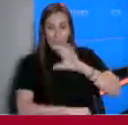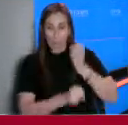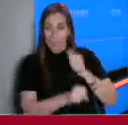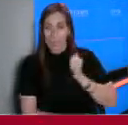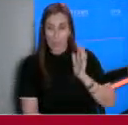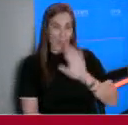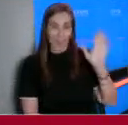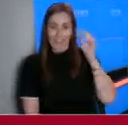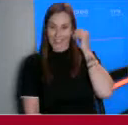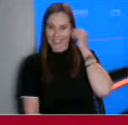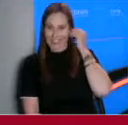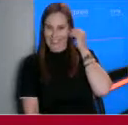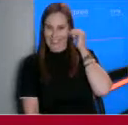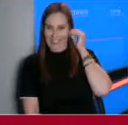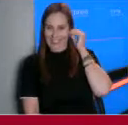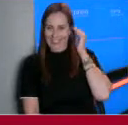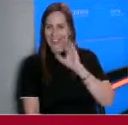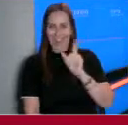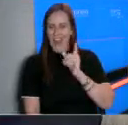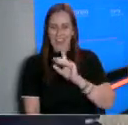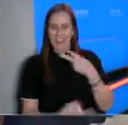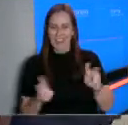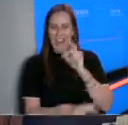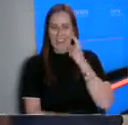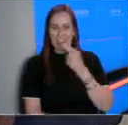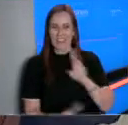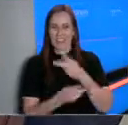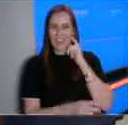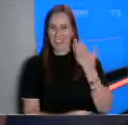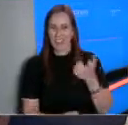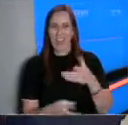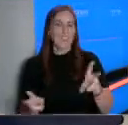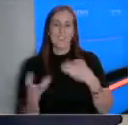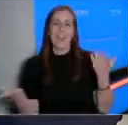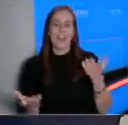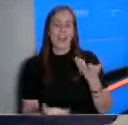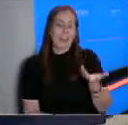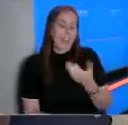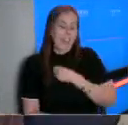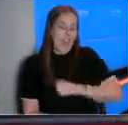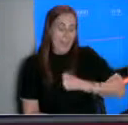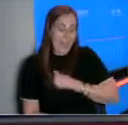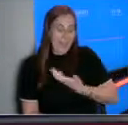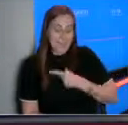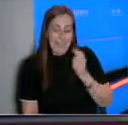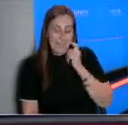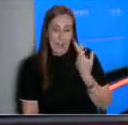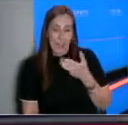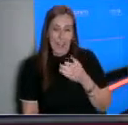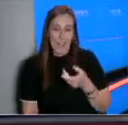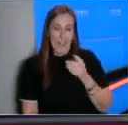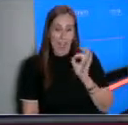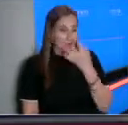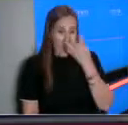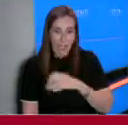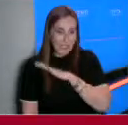ברור, ברור. אין מה לצחוק כאן. טוב, אם לא נצחק, מה נעשה? נבכה? זה עצוב, אני לא נעים לי להגיד. לא, די, זה, תקשיב, אני... זה